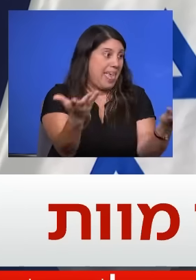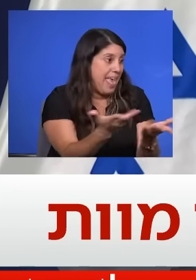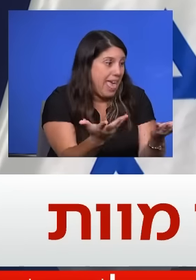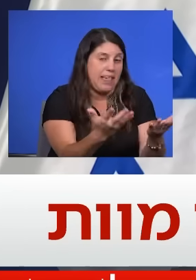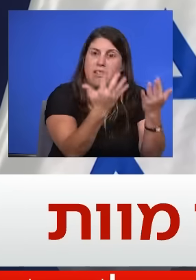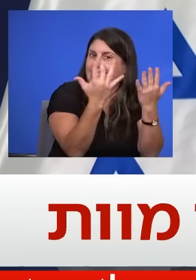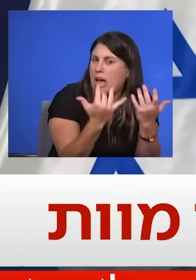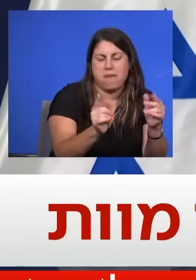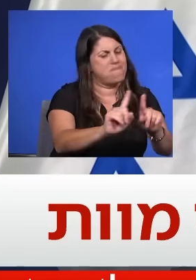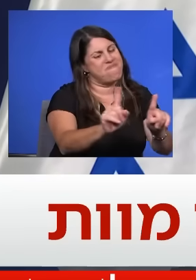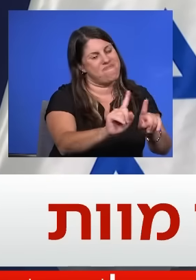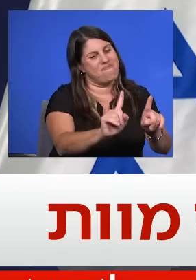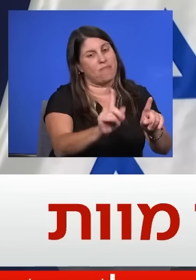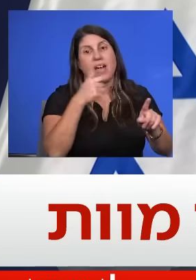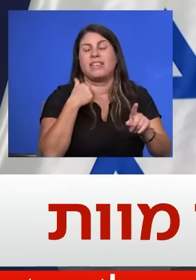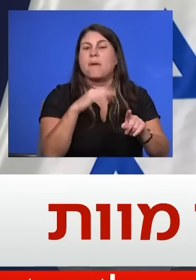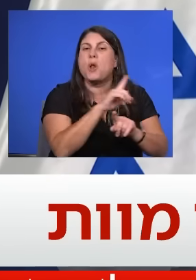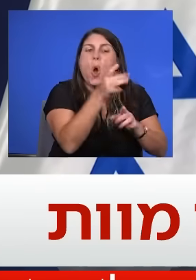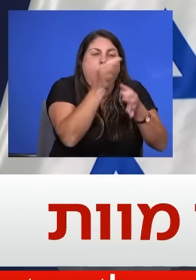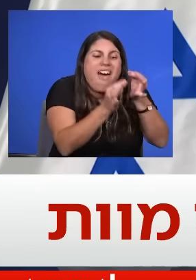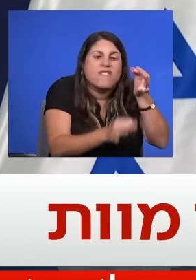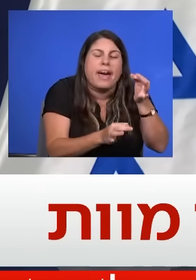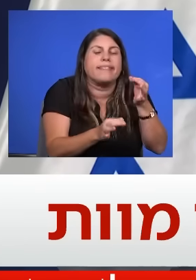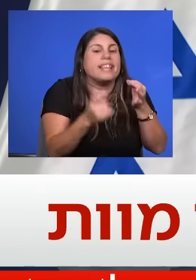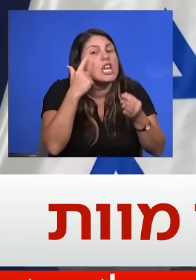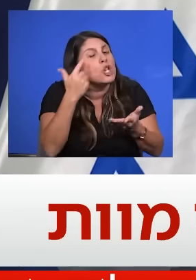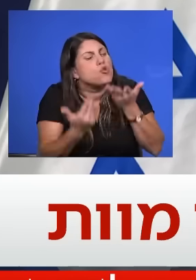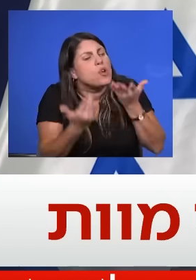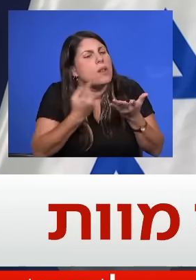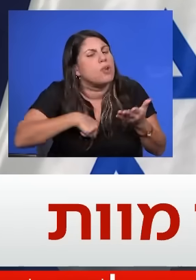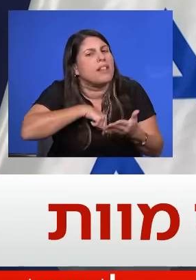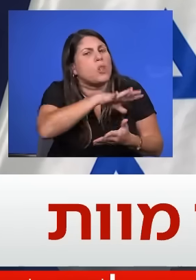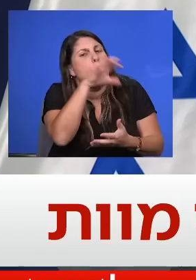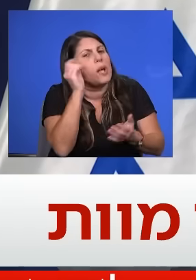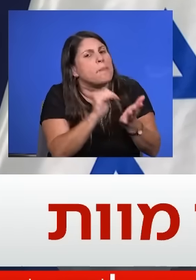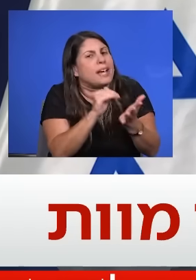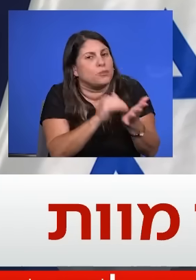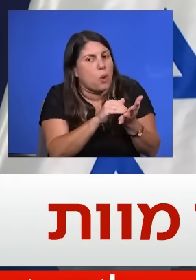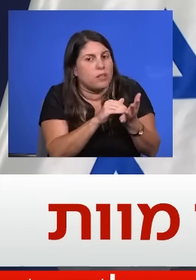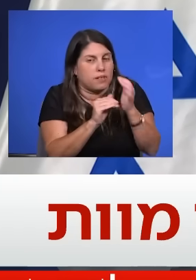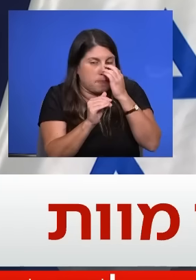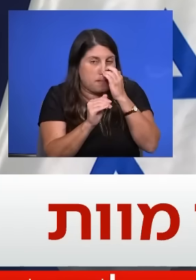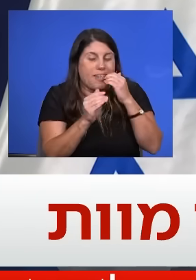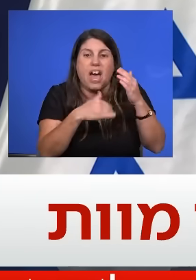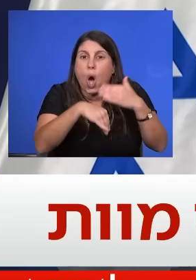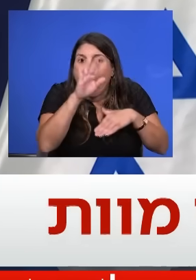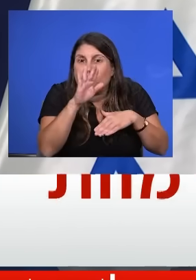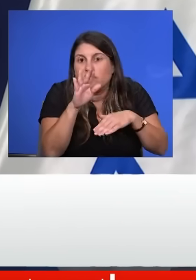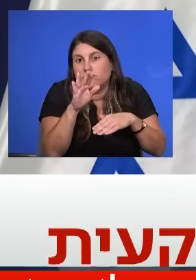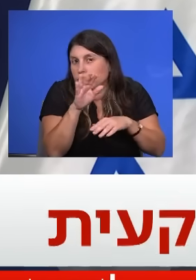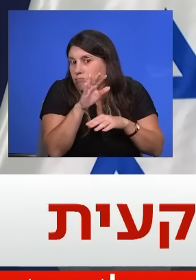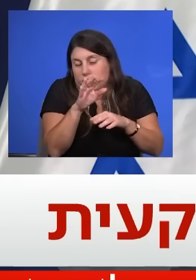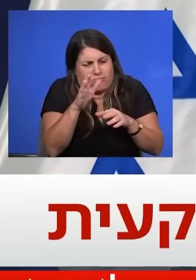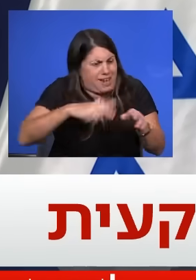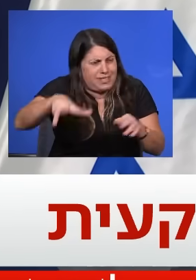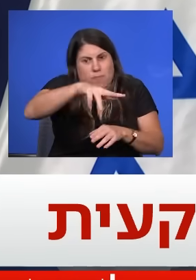אני גם לא אפרט את מכלול השיקולים שאנחנו לוקחים בחשבון, שרובם הגדול כלל לא ידוע לציבור,